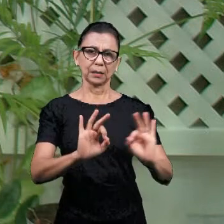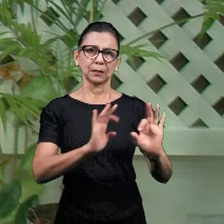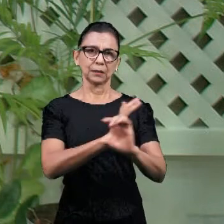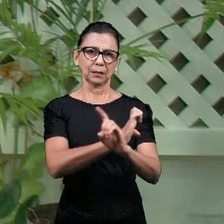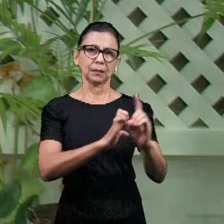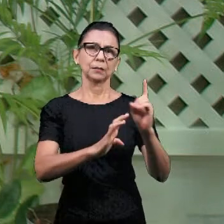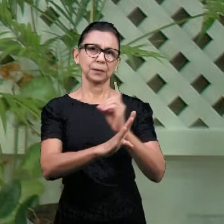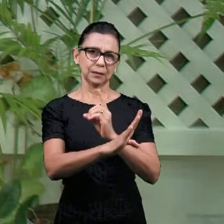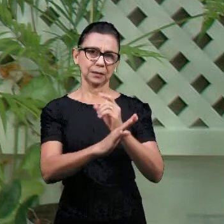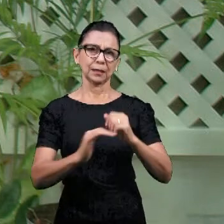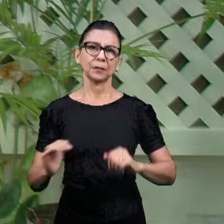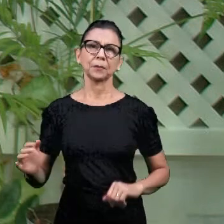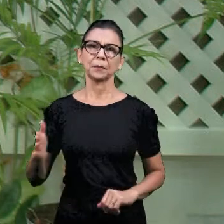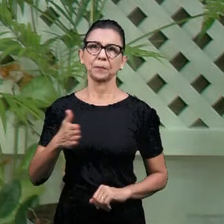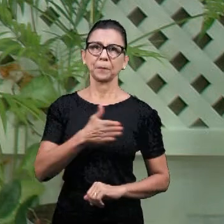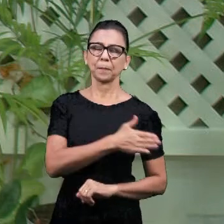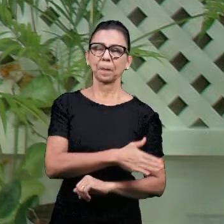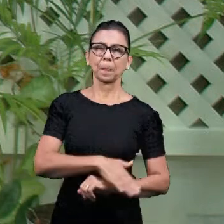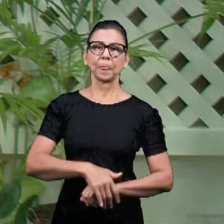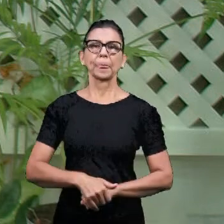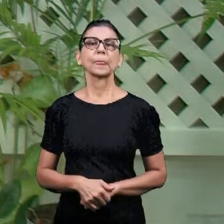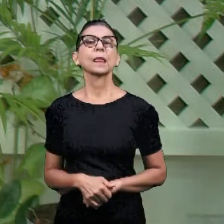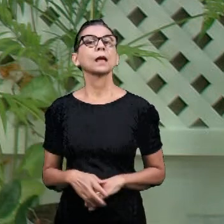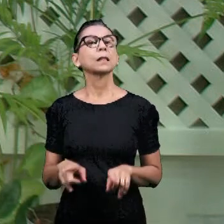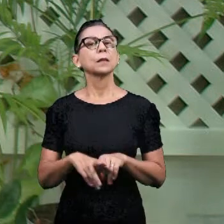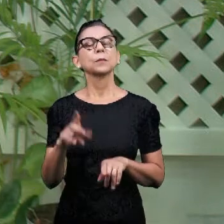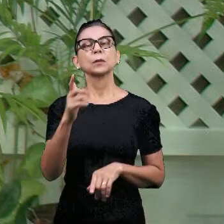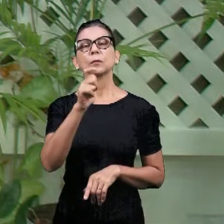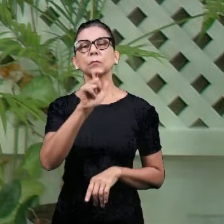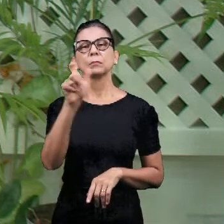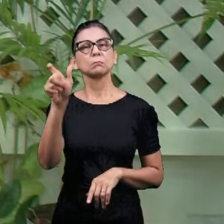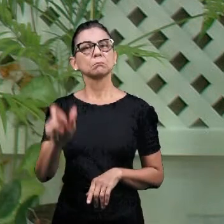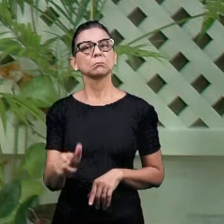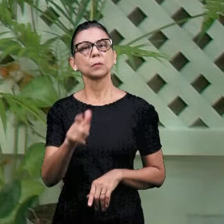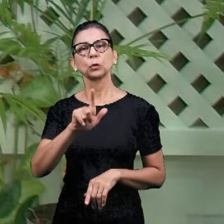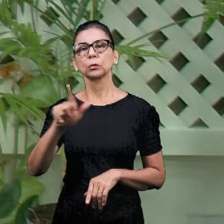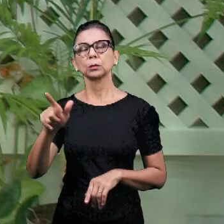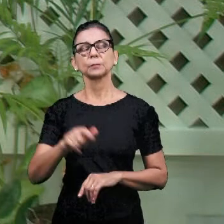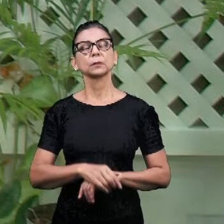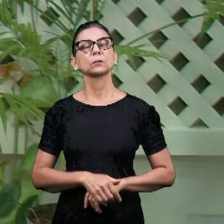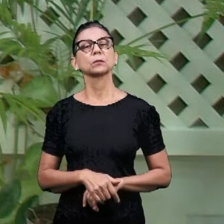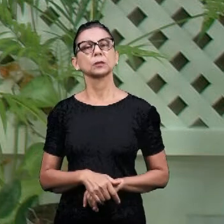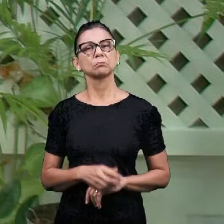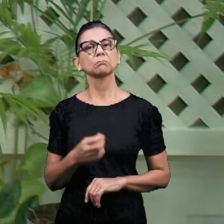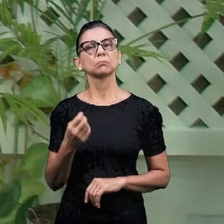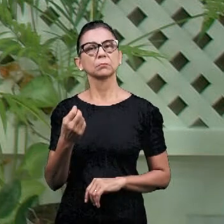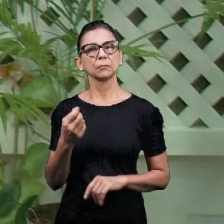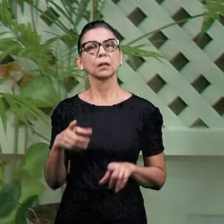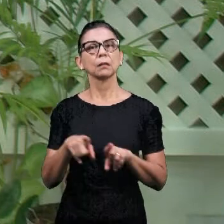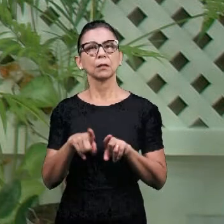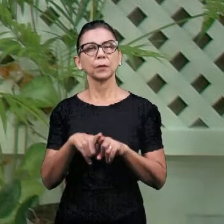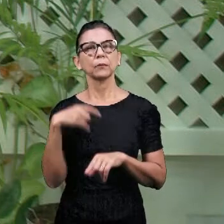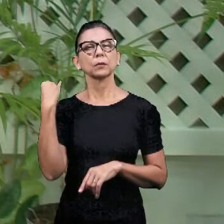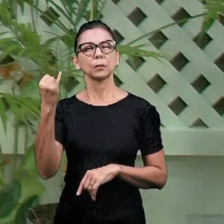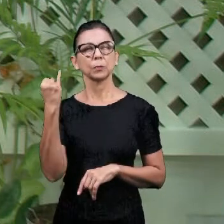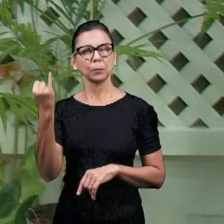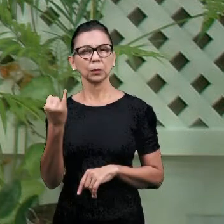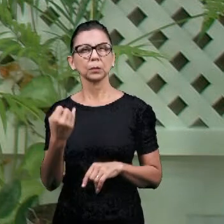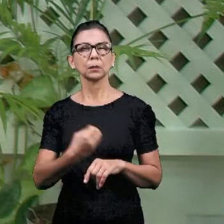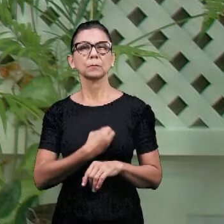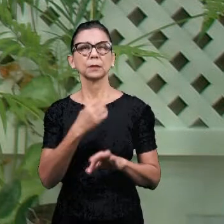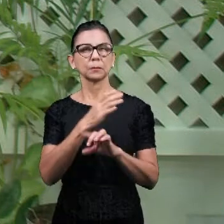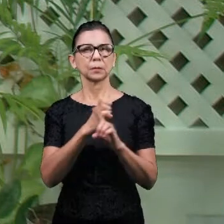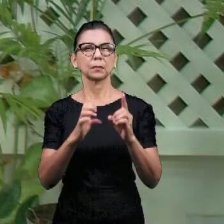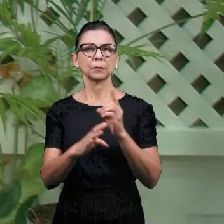Une parole de la sœur Monica de Búzios, au Rio de Janeiro. Raconte une expérience